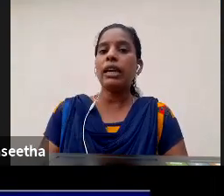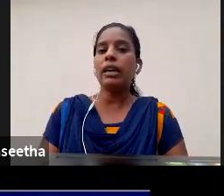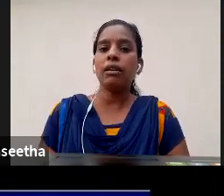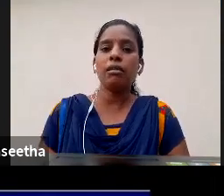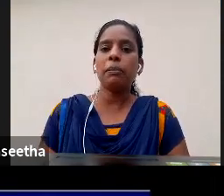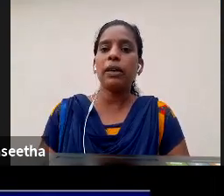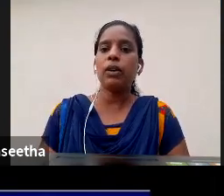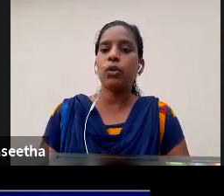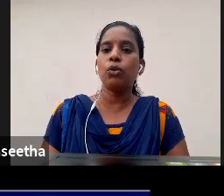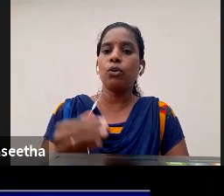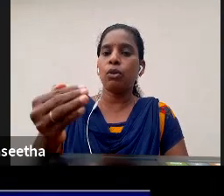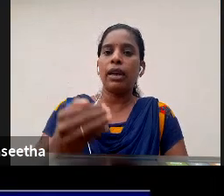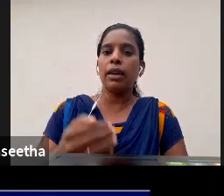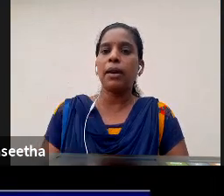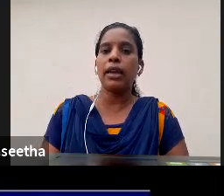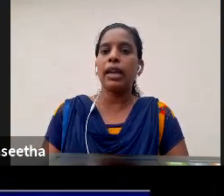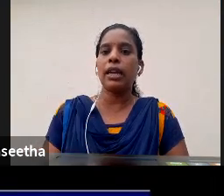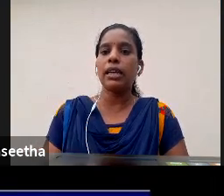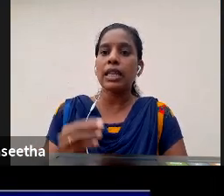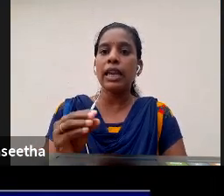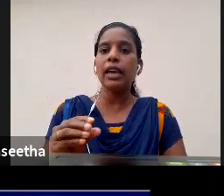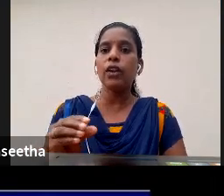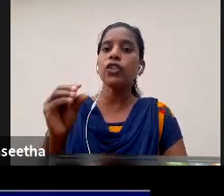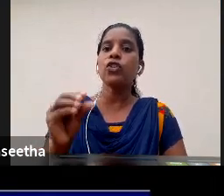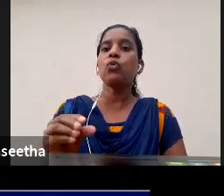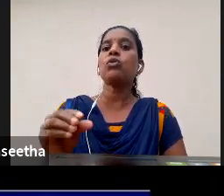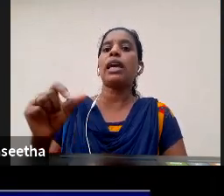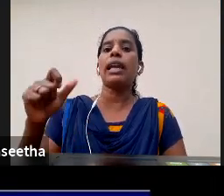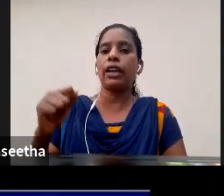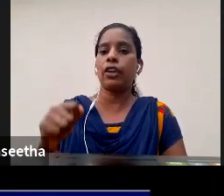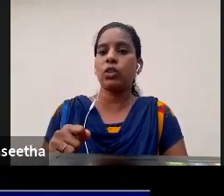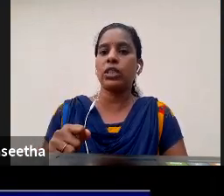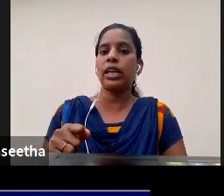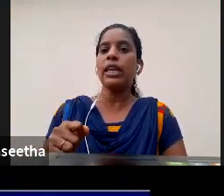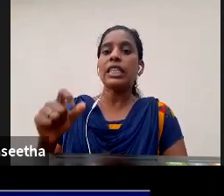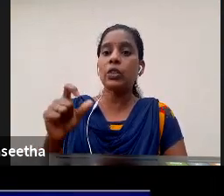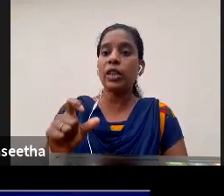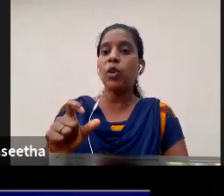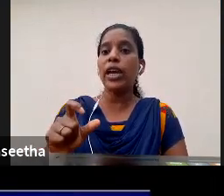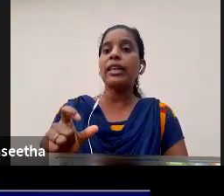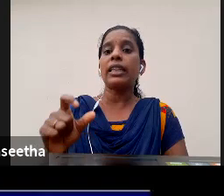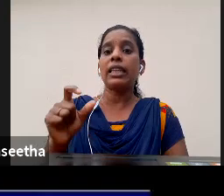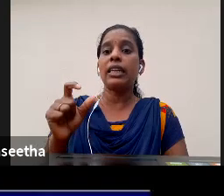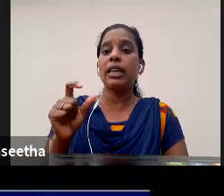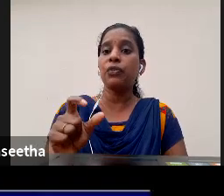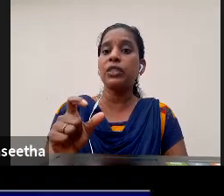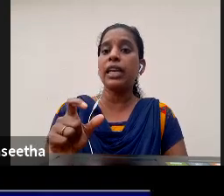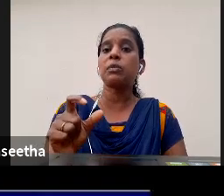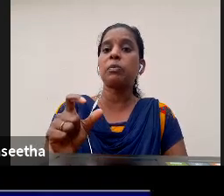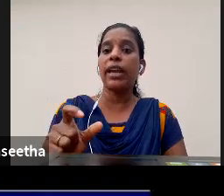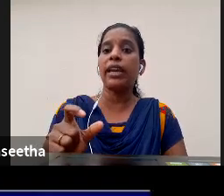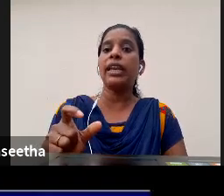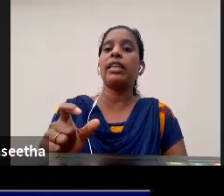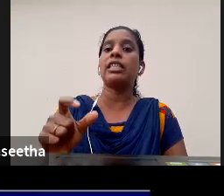ഇവിടെ ഒരു കാര്യം പറയുകയാണെങ്കിൽ സൈൻ ലാംഗ്വേജ് യൂസ് ആൻഡ് അക്വിസിഷൻ സ്റ്റിമുലേറ്റ് ദ ഡഫ്